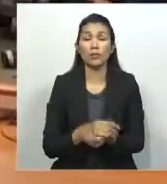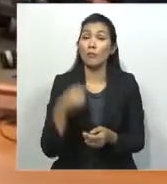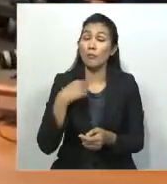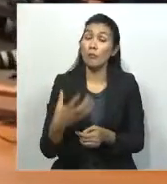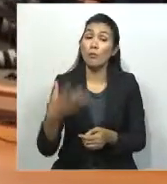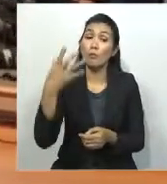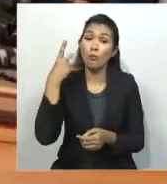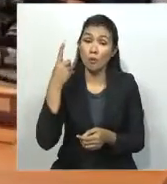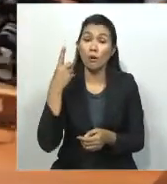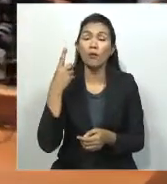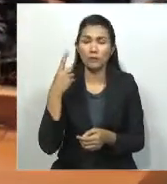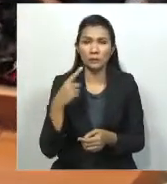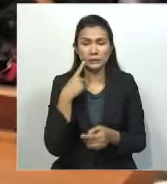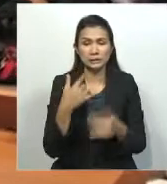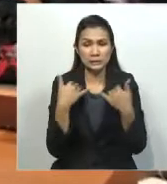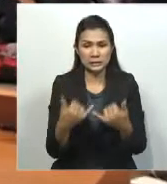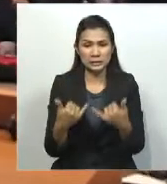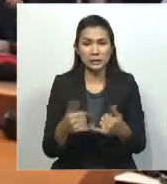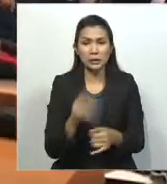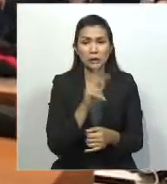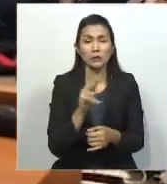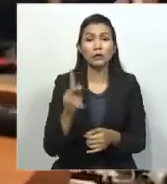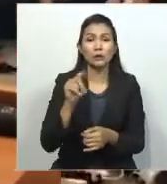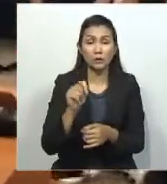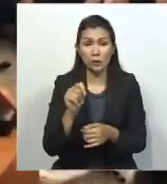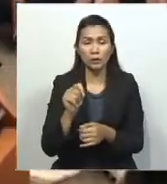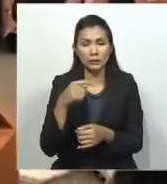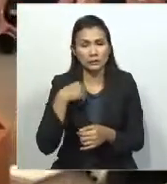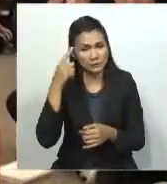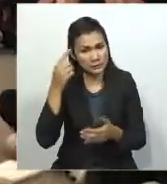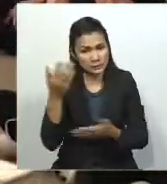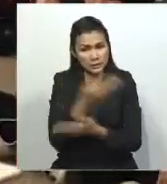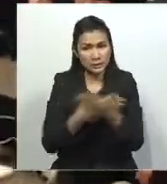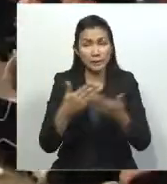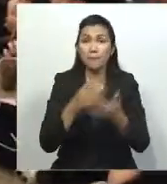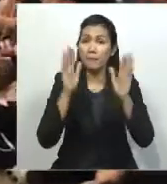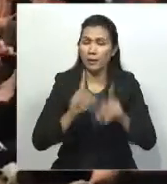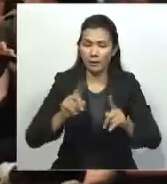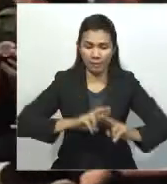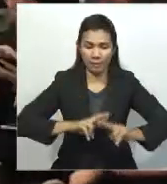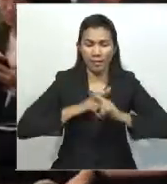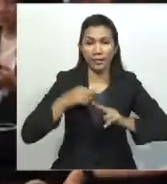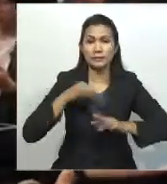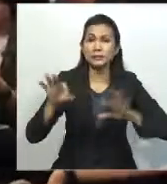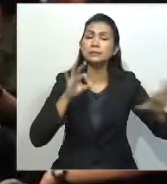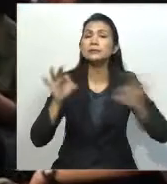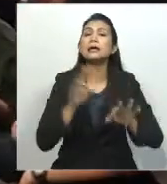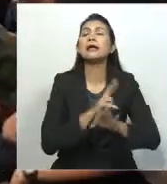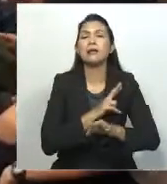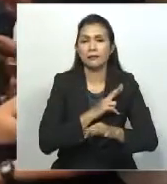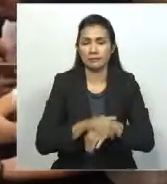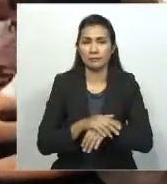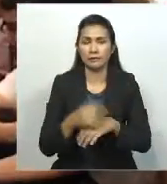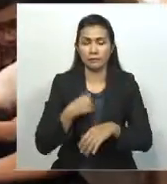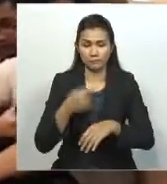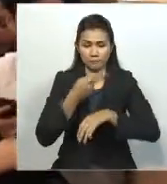ลเมื่อวานนี้นะครับซึ่งหลังจากนี้ไปกกต.เขตจะพิจารณาเป็นรูปแบบของการเลือกกันเองนะครับเพื่อให้